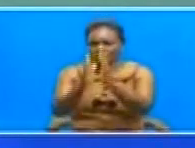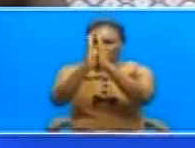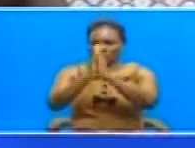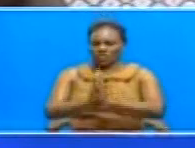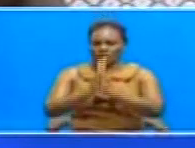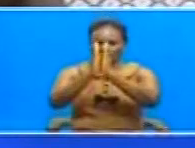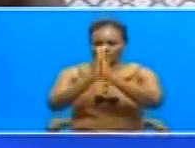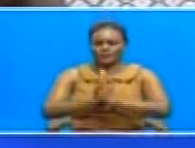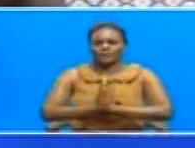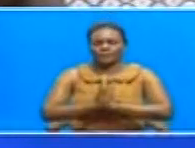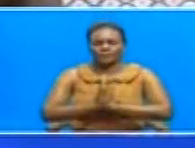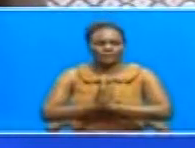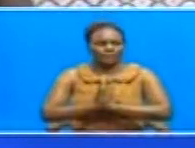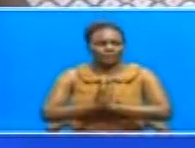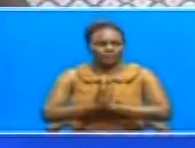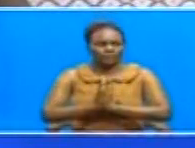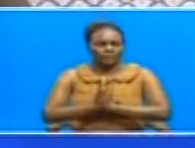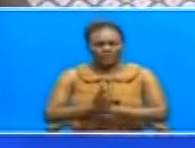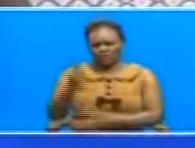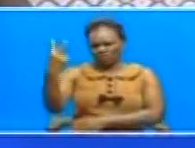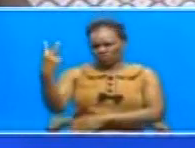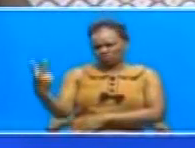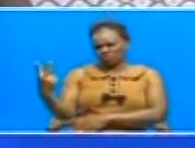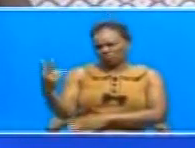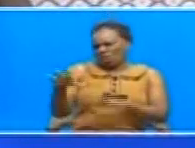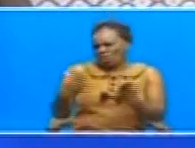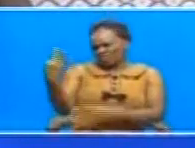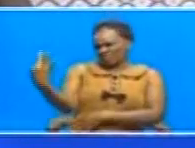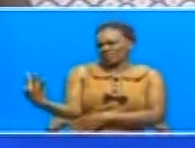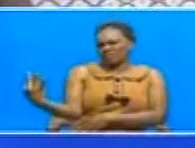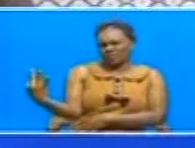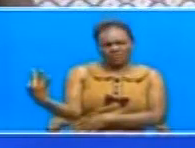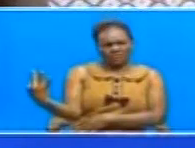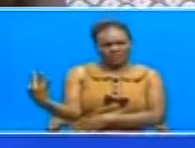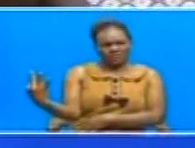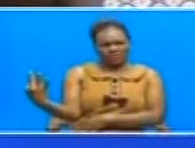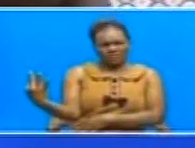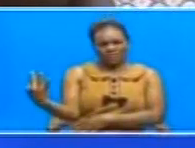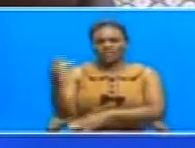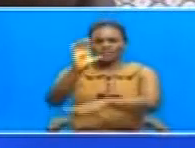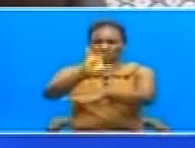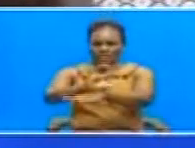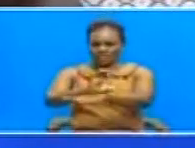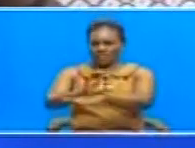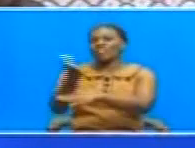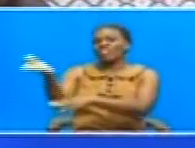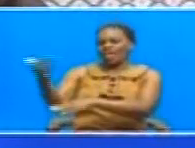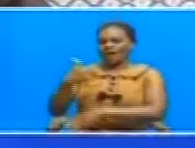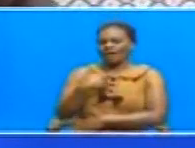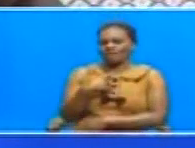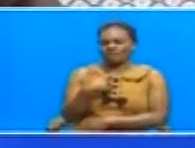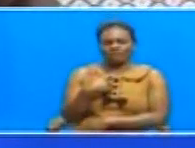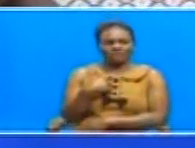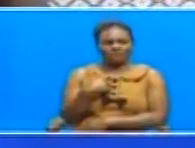nchini. I think two of them or three of the same belong to a particular church out there.